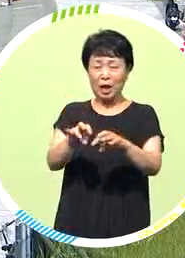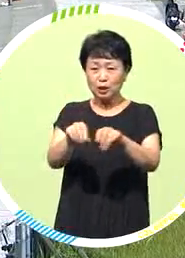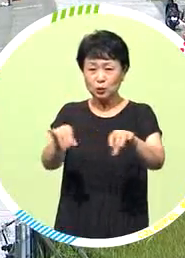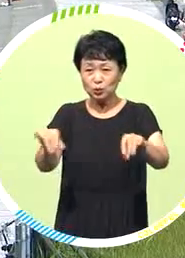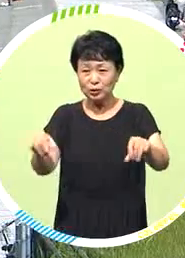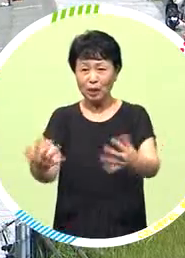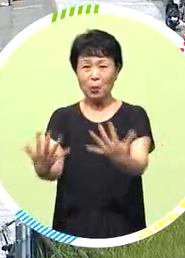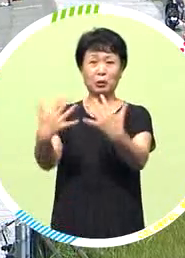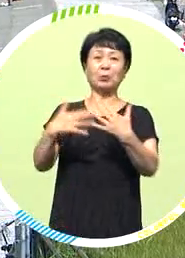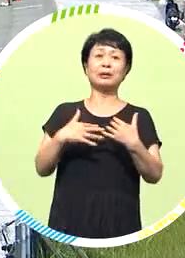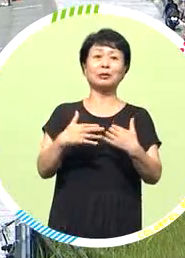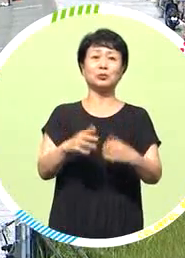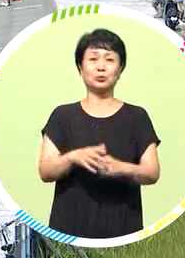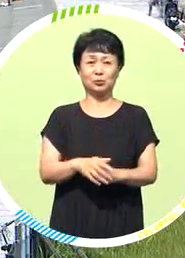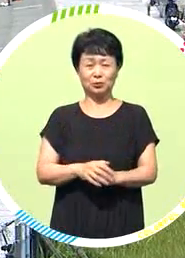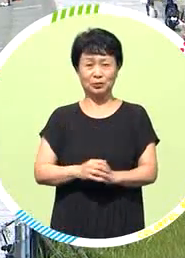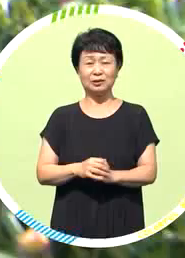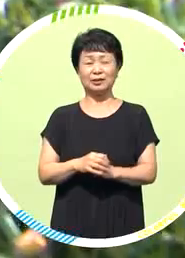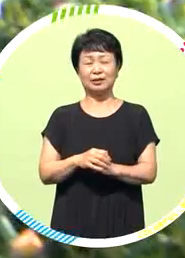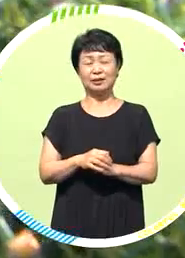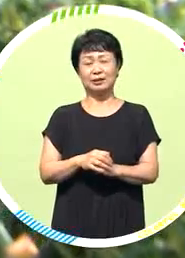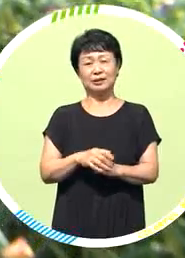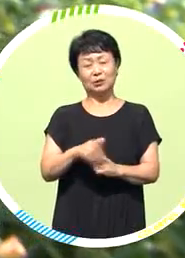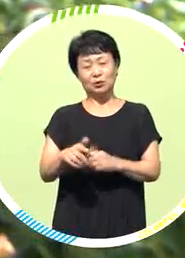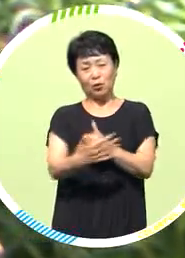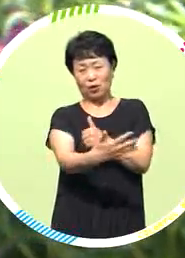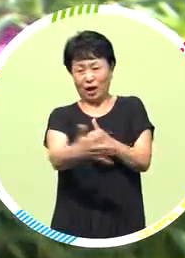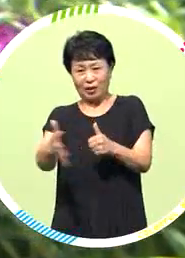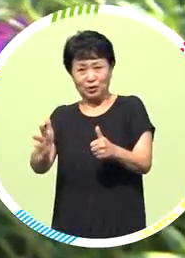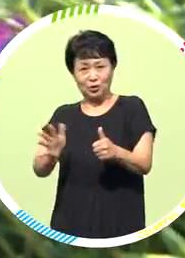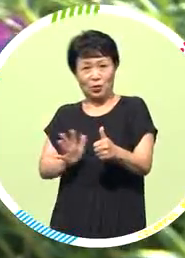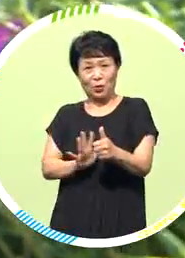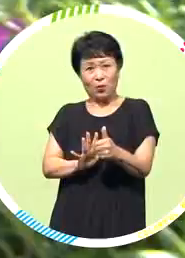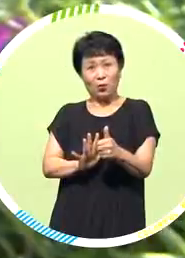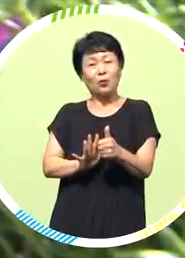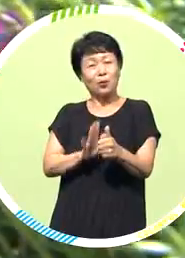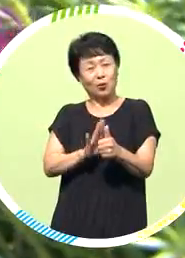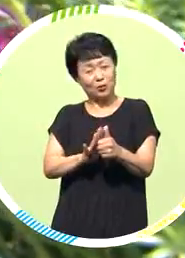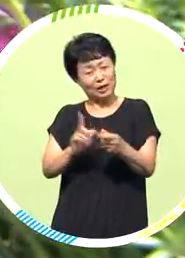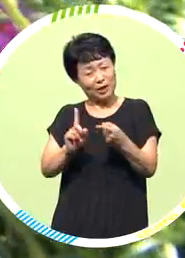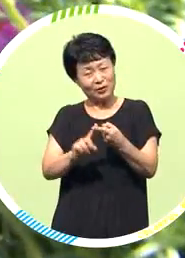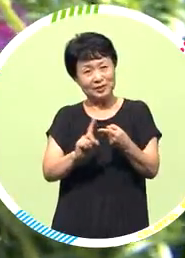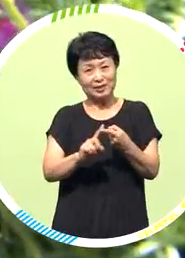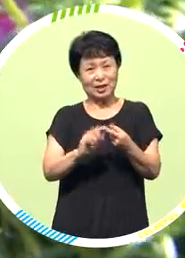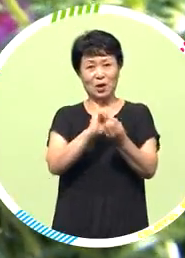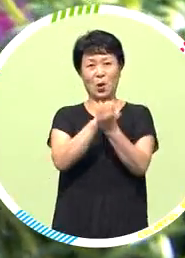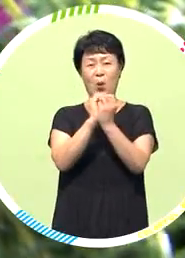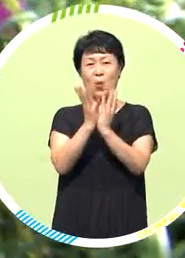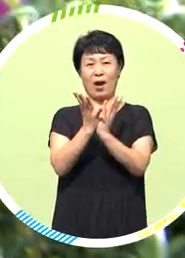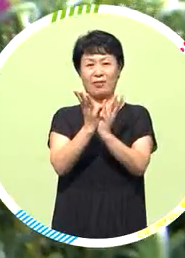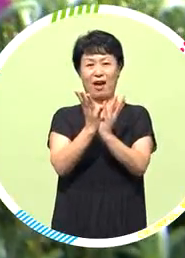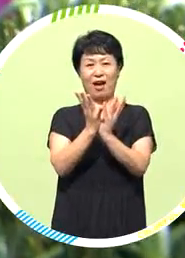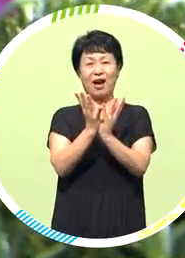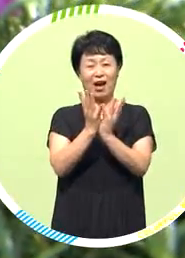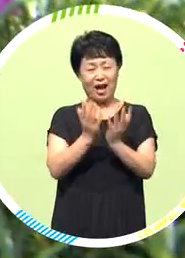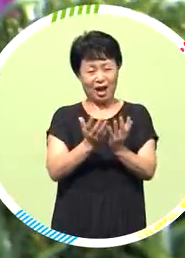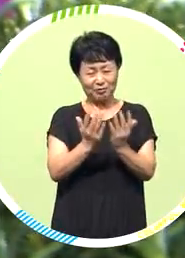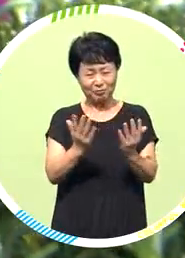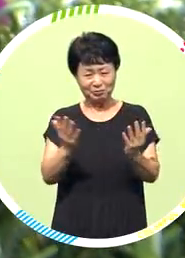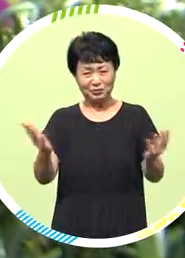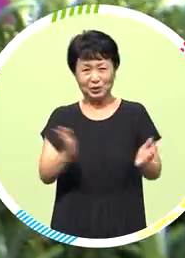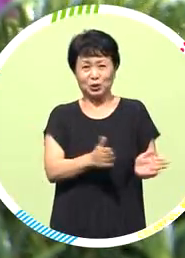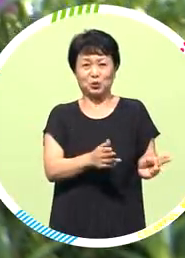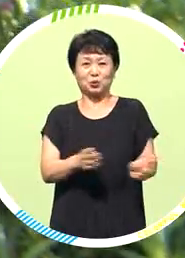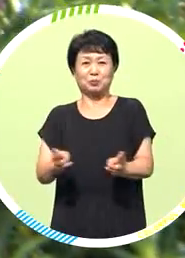ということなんです。 砂浜だから、は い、安心して飾れないので、うん、いろいろとこれ